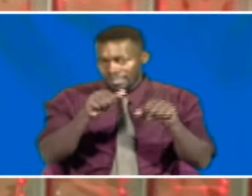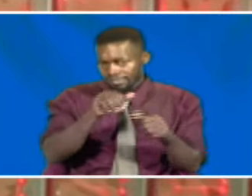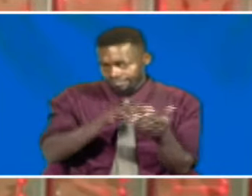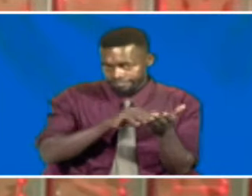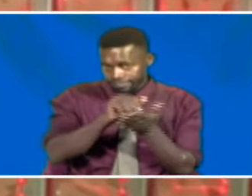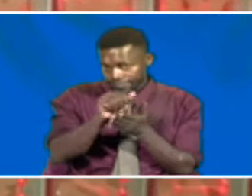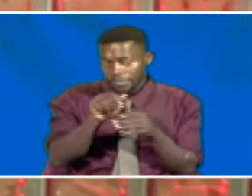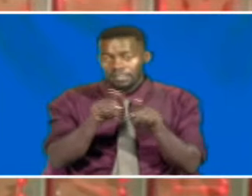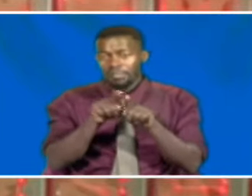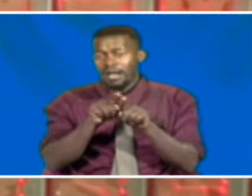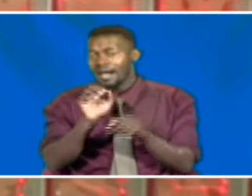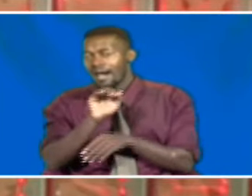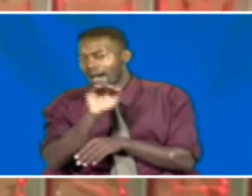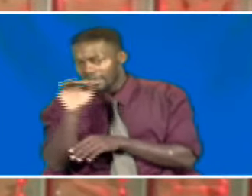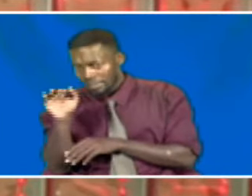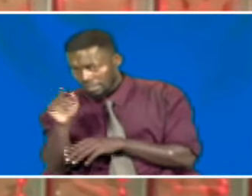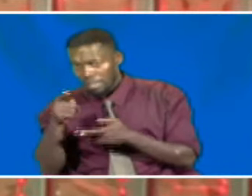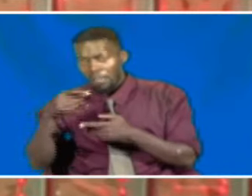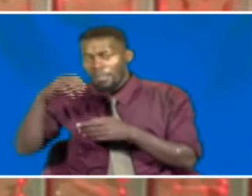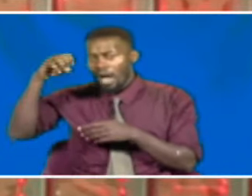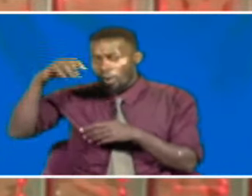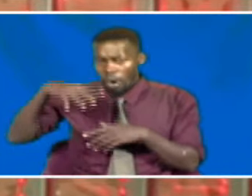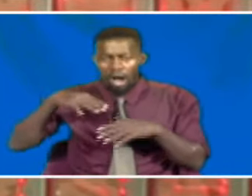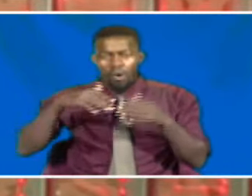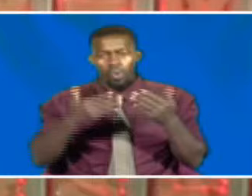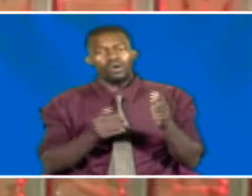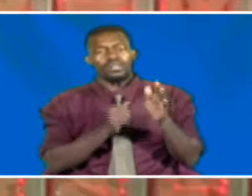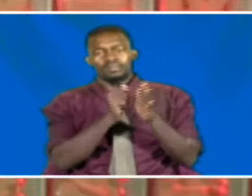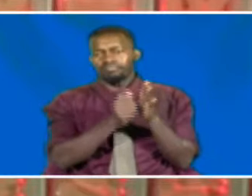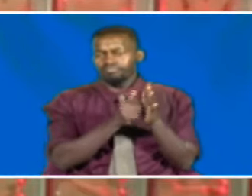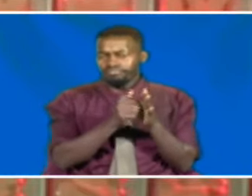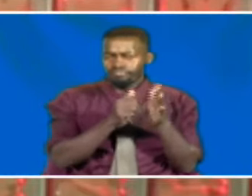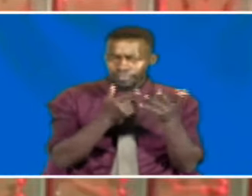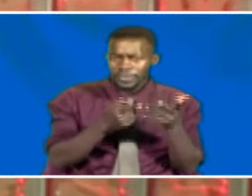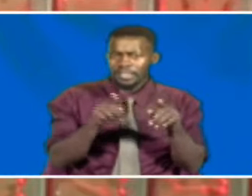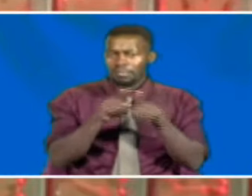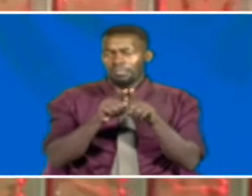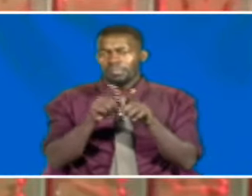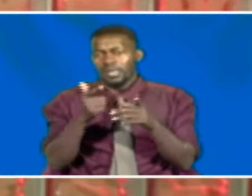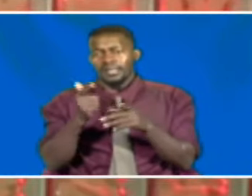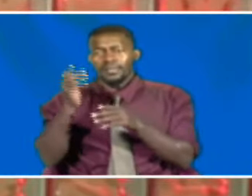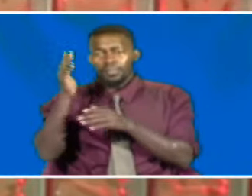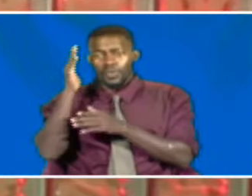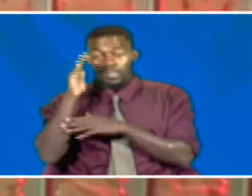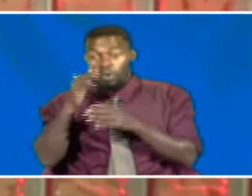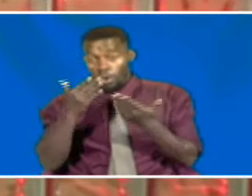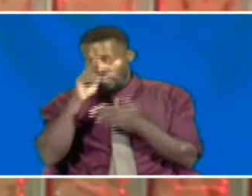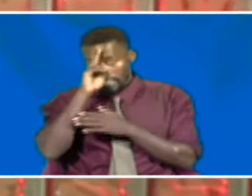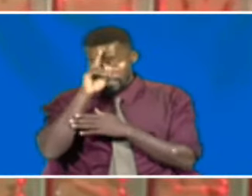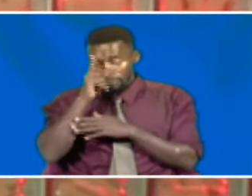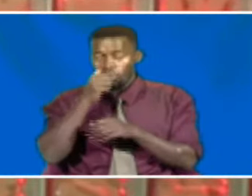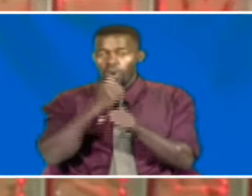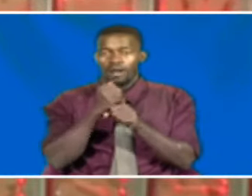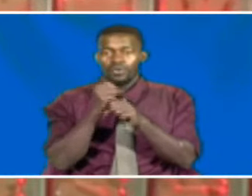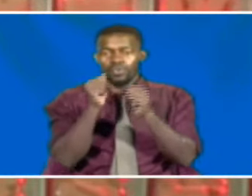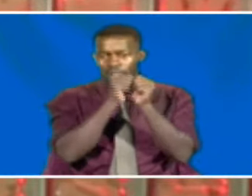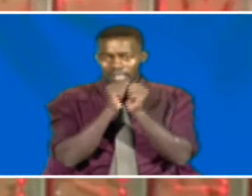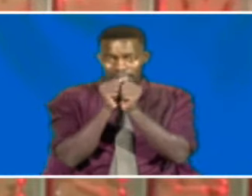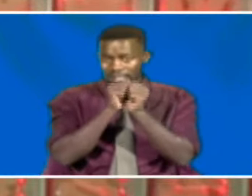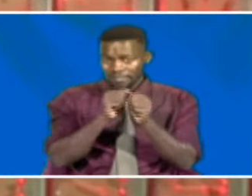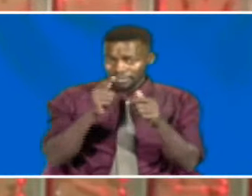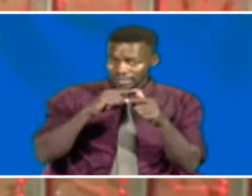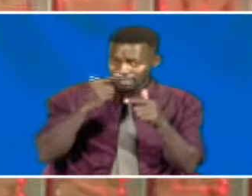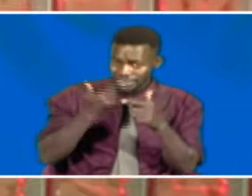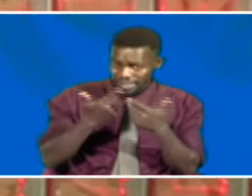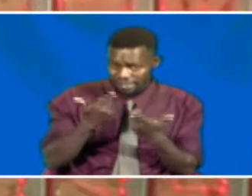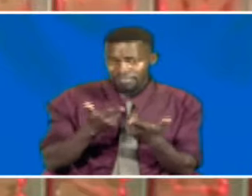mashirika kama vile lile la umeme na reli na maafisa wa usalama kushirikiana kwa karibu ili kuwapata wachache wanaotumia majina